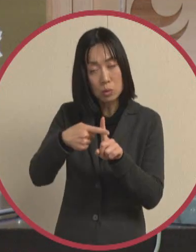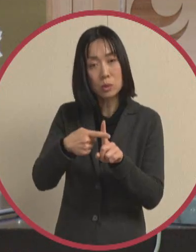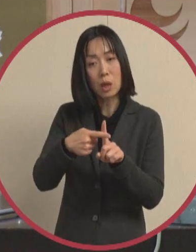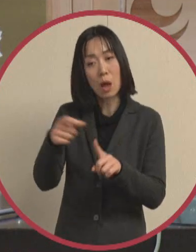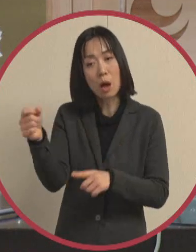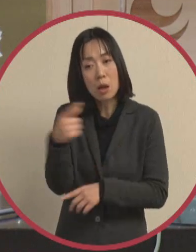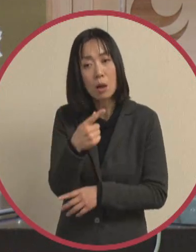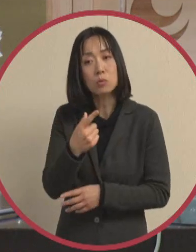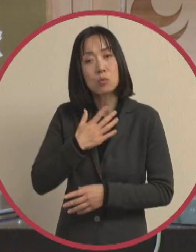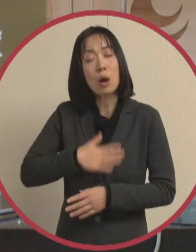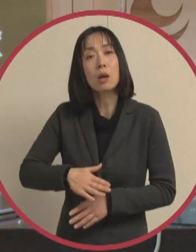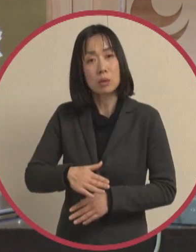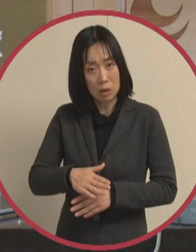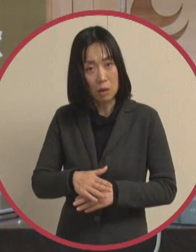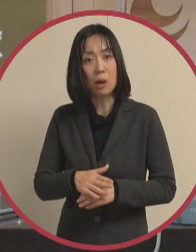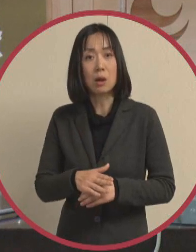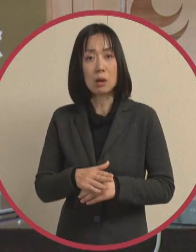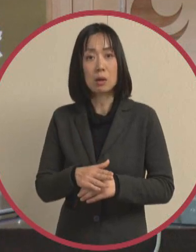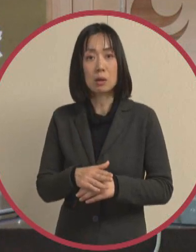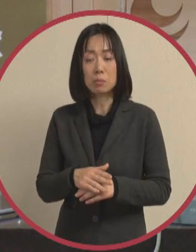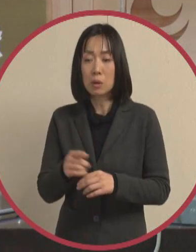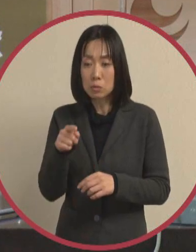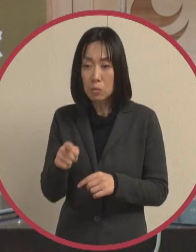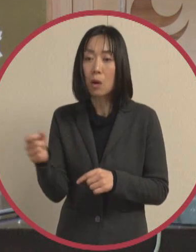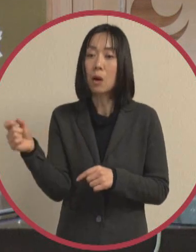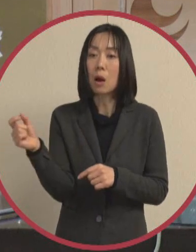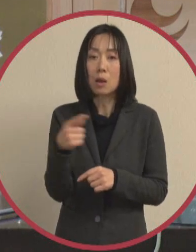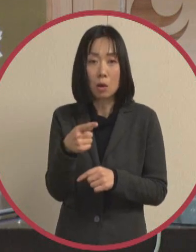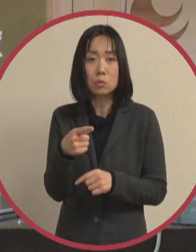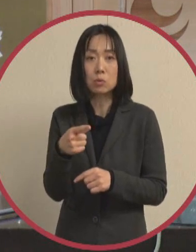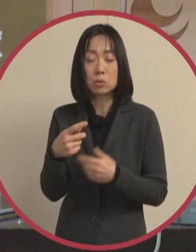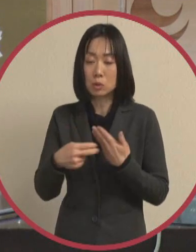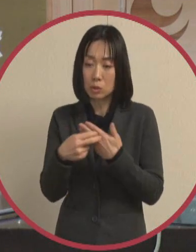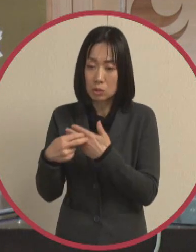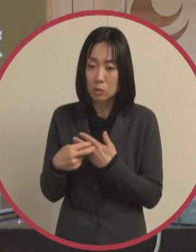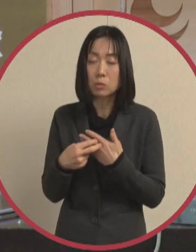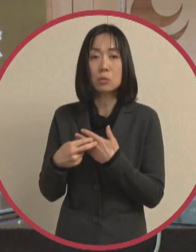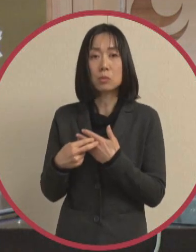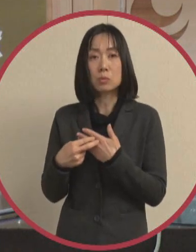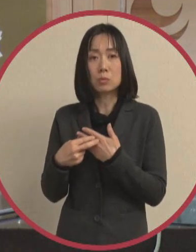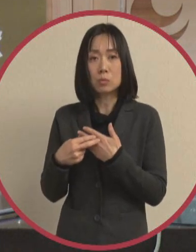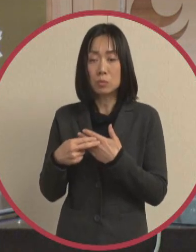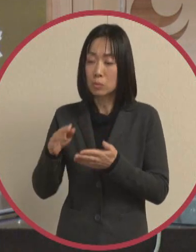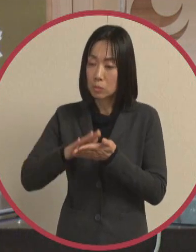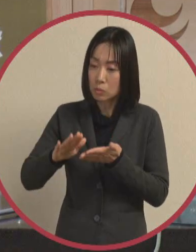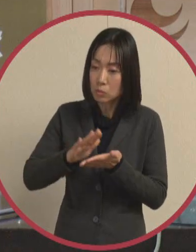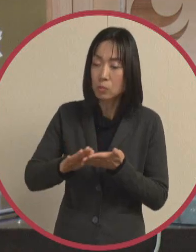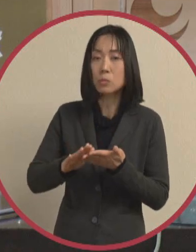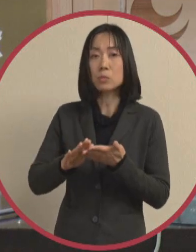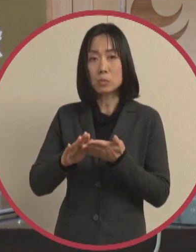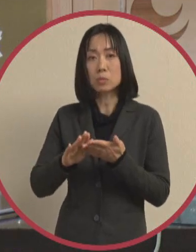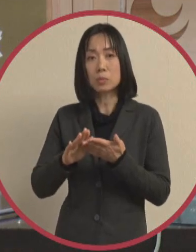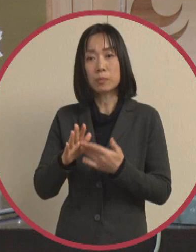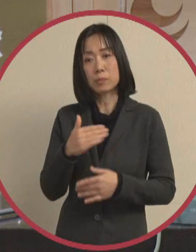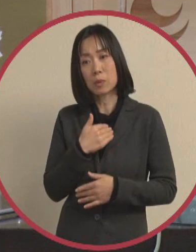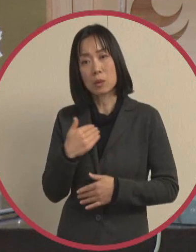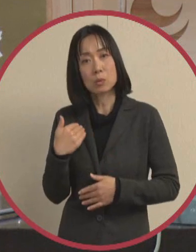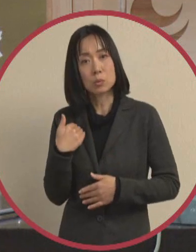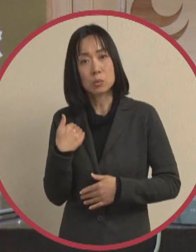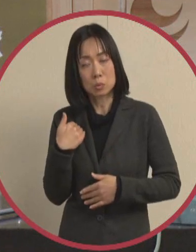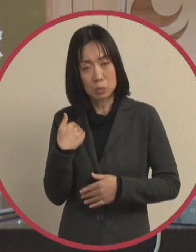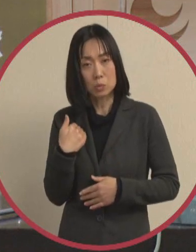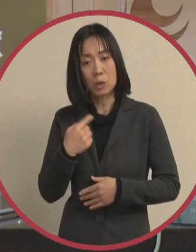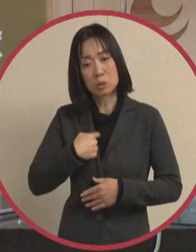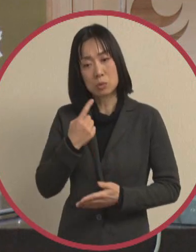ることができると。こういうことでありますし、まあ、自分の健康管理だけではなくて、職場の同僚の方であると